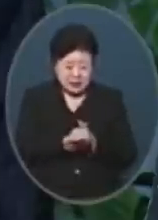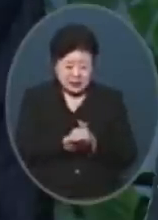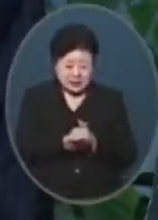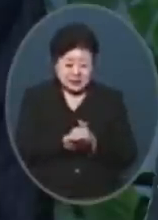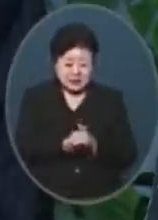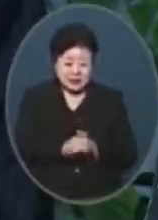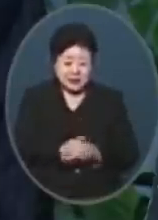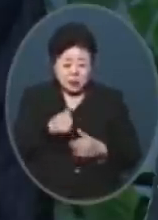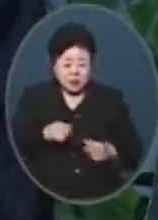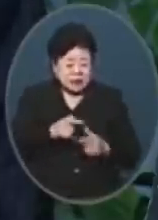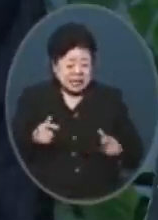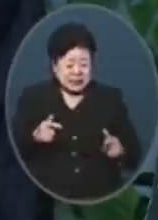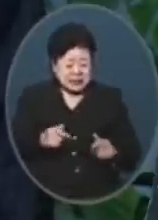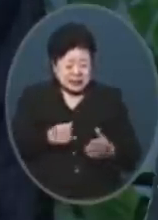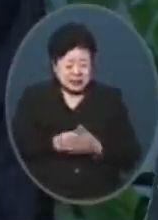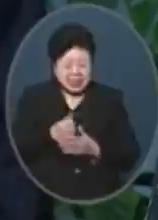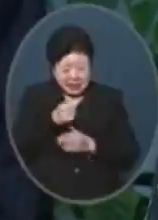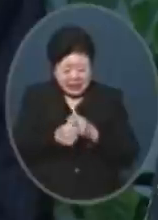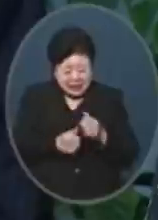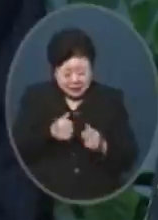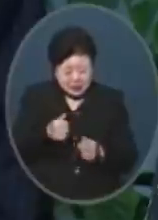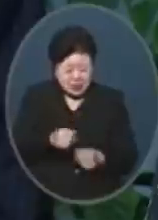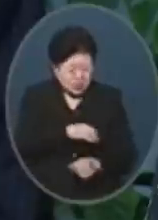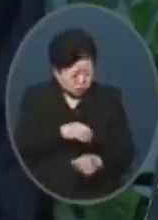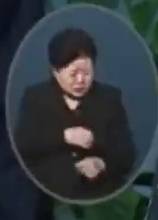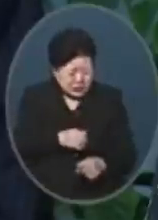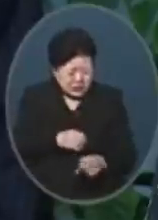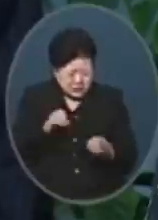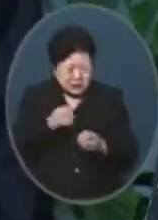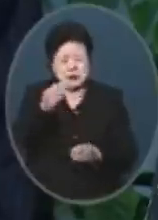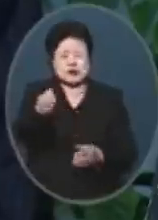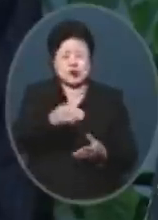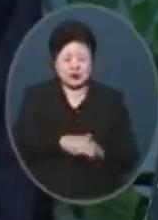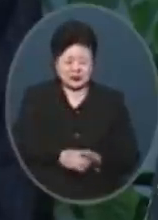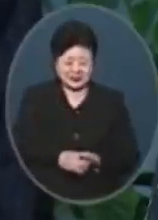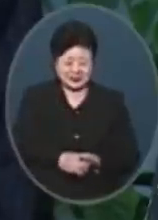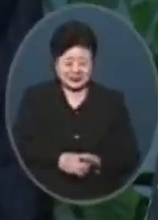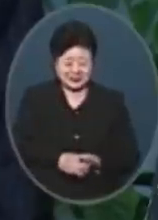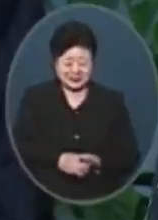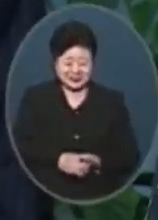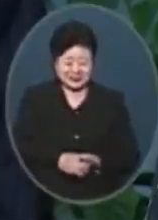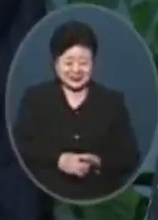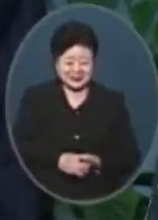물러가지 않기 때문에 하나님이 귀찮아서 해주는 것입니다.